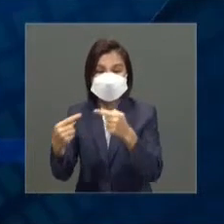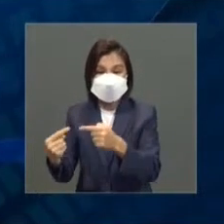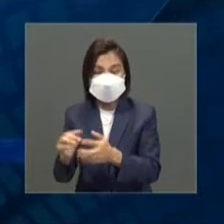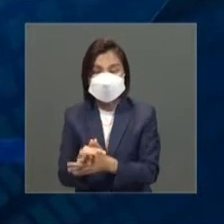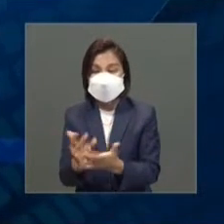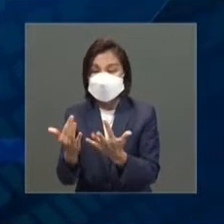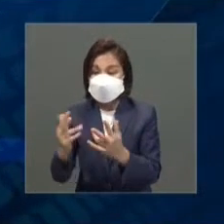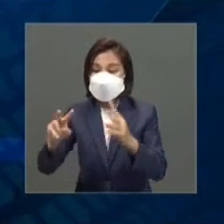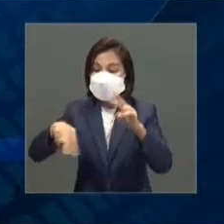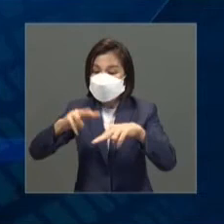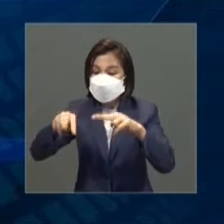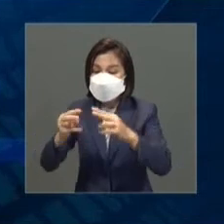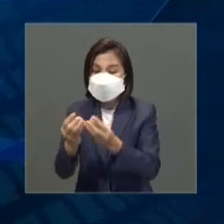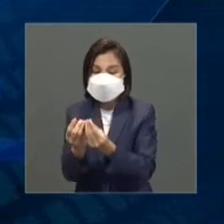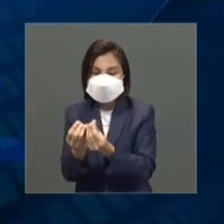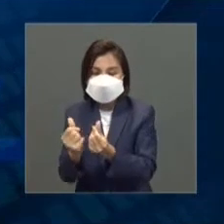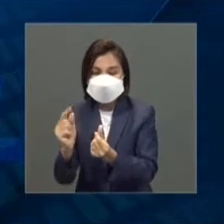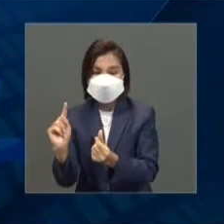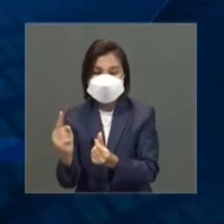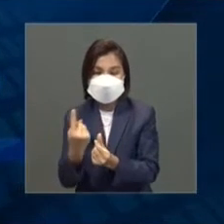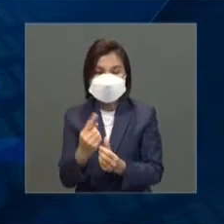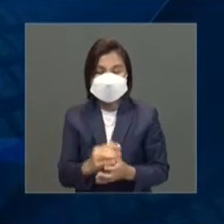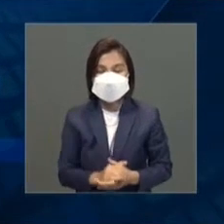ลชนสูตรมาดูโดยละเอียดต่อไปครับ